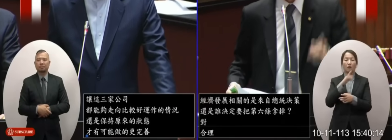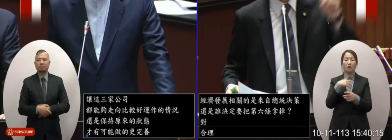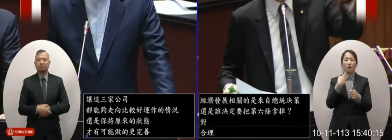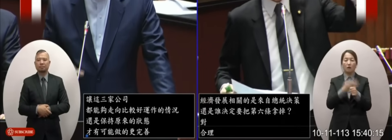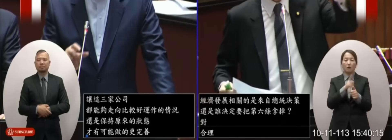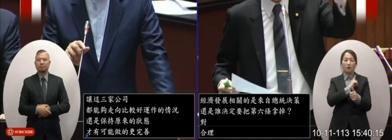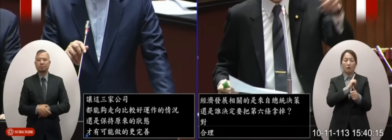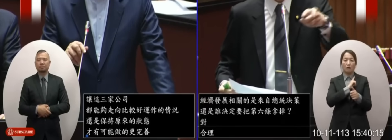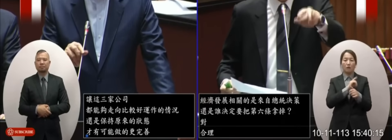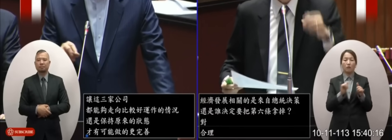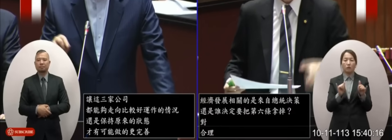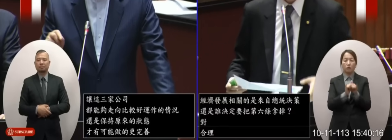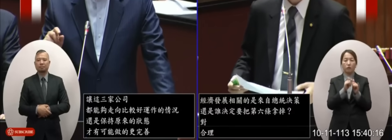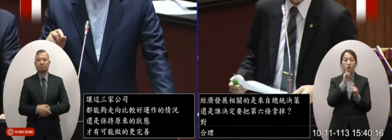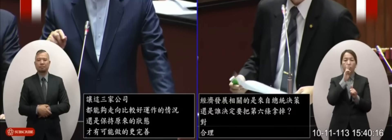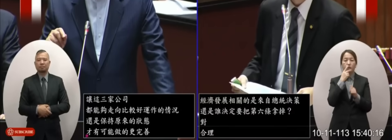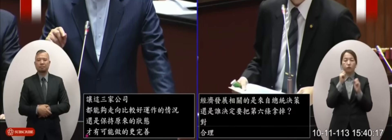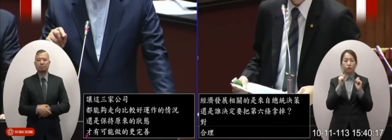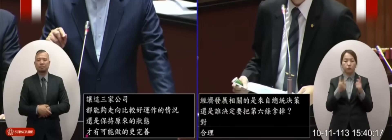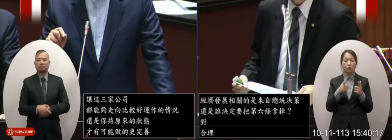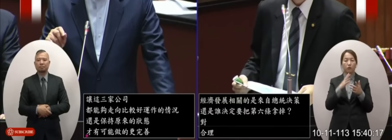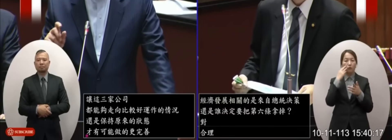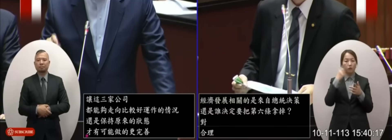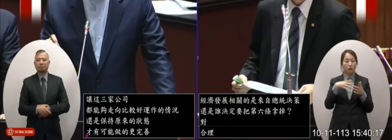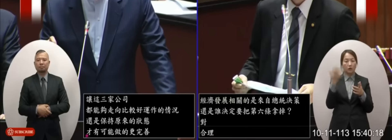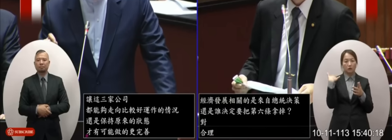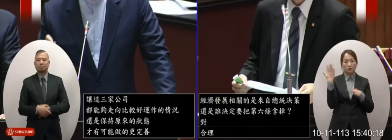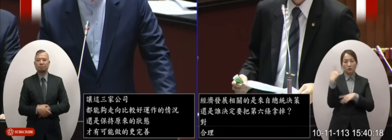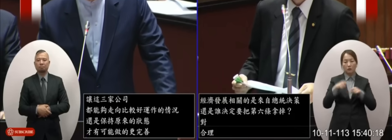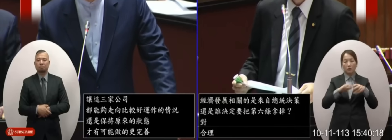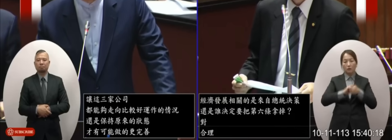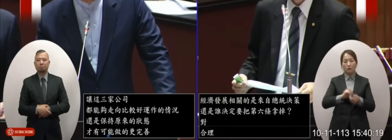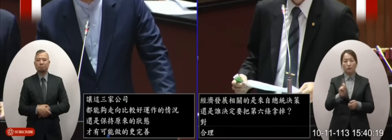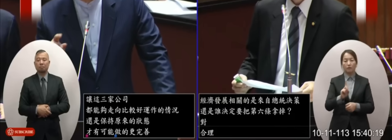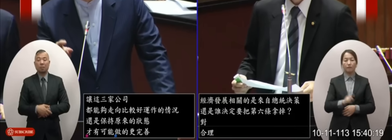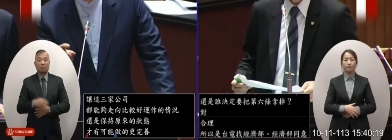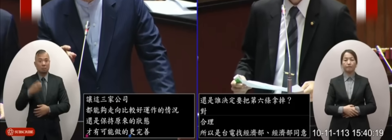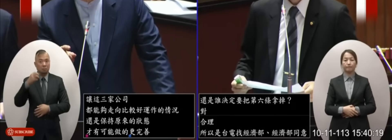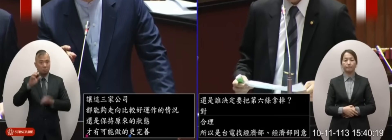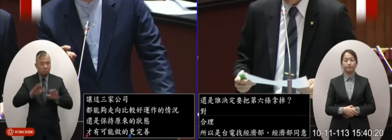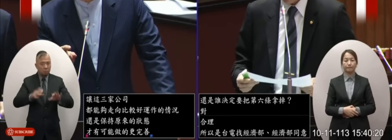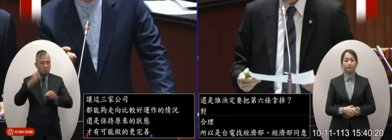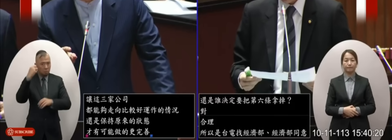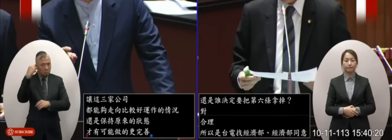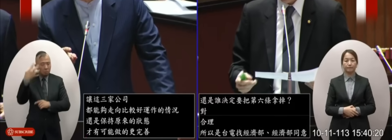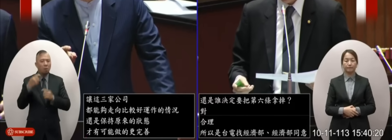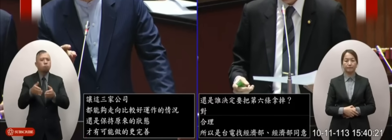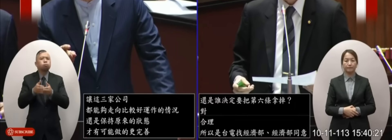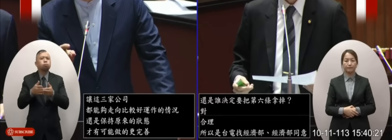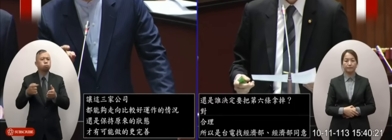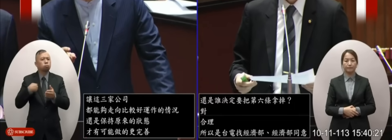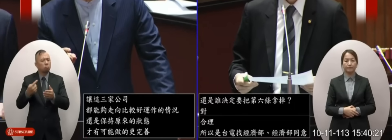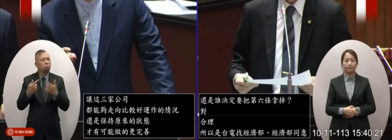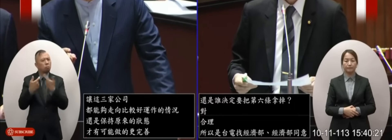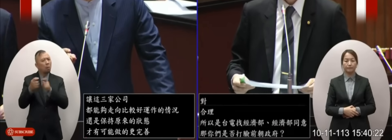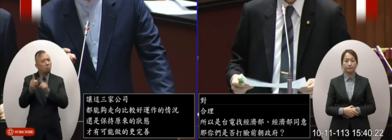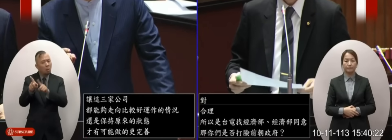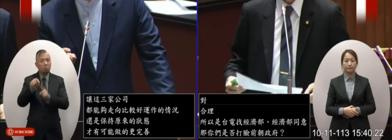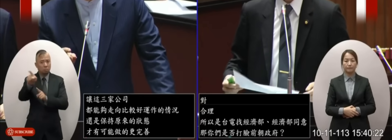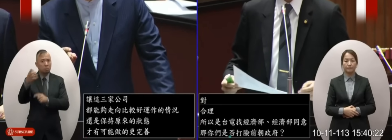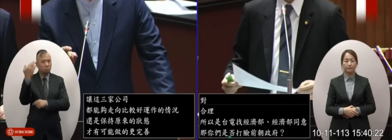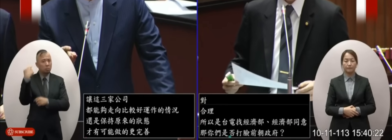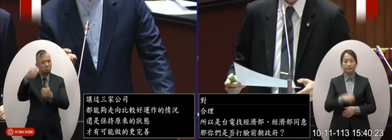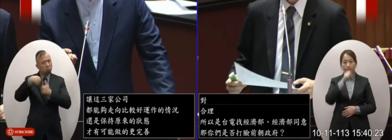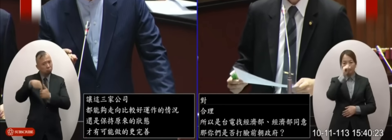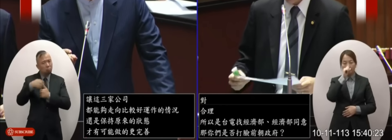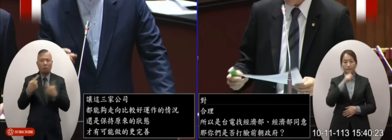啊？那前朝政府规划那一套又是什么呢？ 我们必须要与时俱进了。我想这个也是委员您一直在指导我们的部分